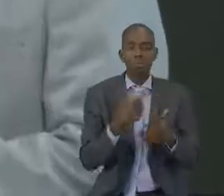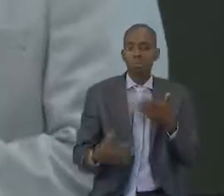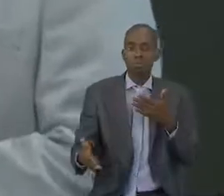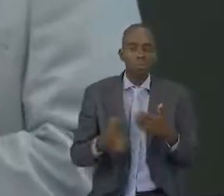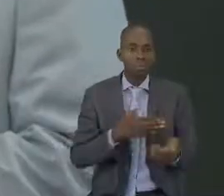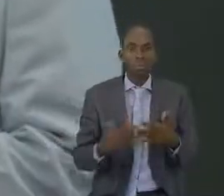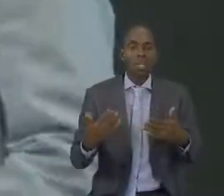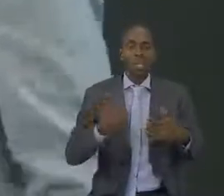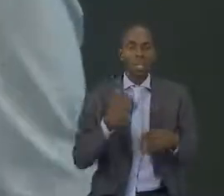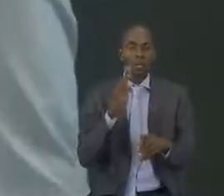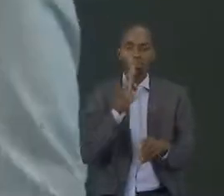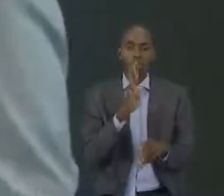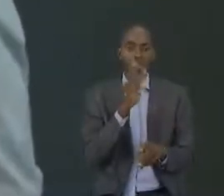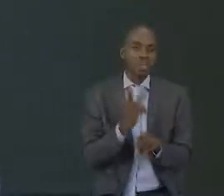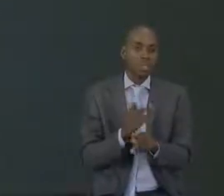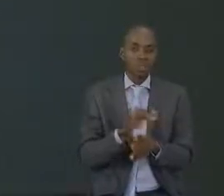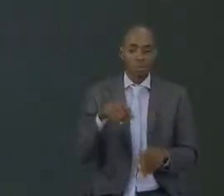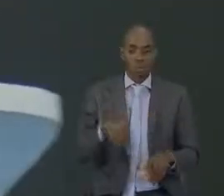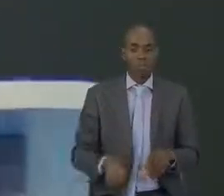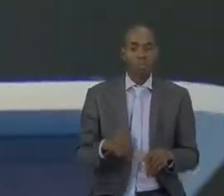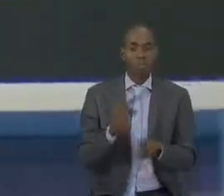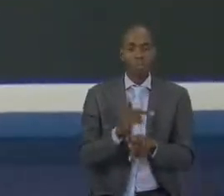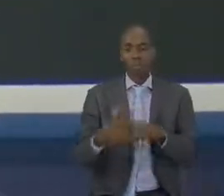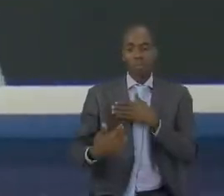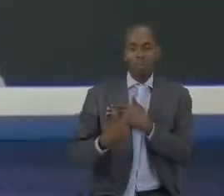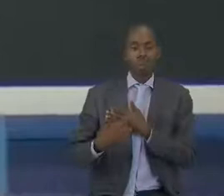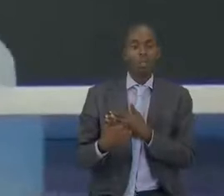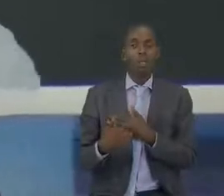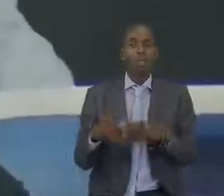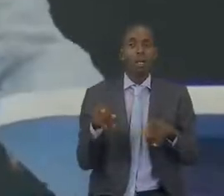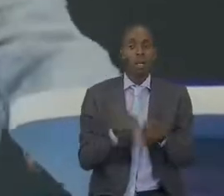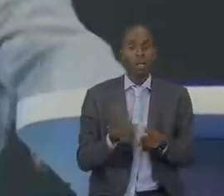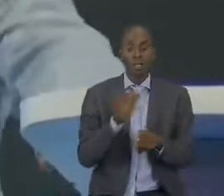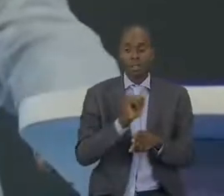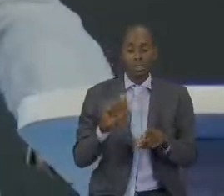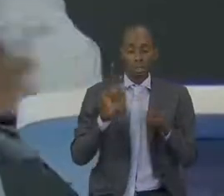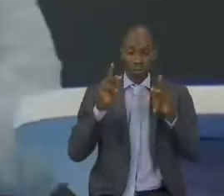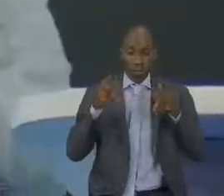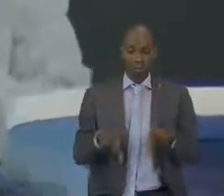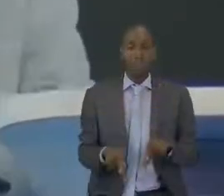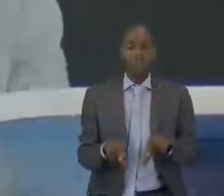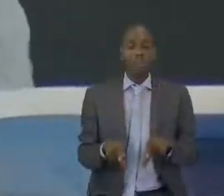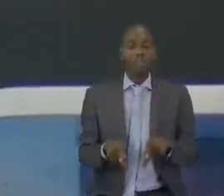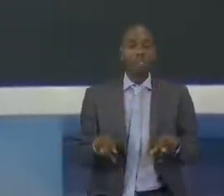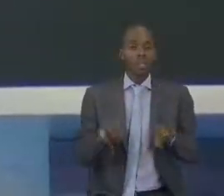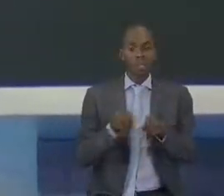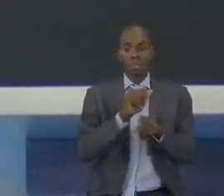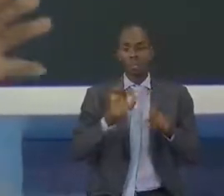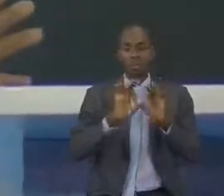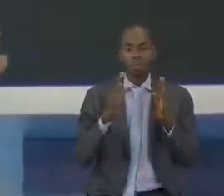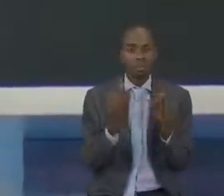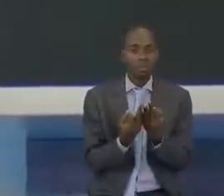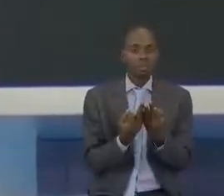te maintenait lié ou te maintenait en tant qu'individu, en tant que famille, en tant